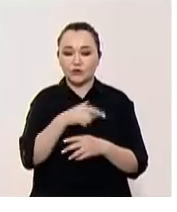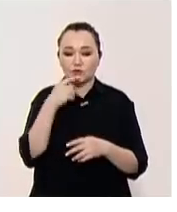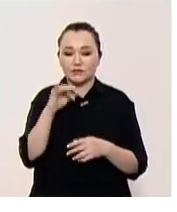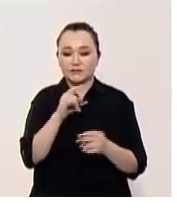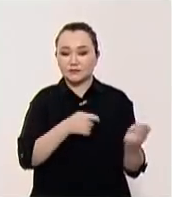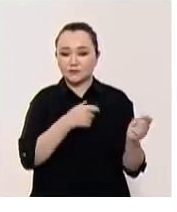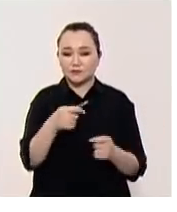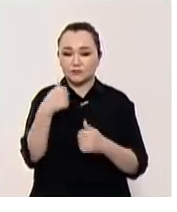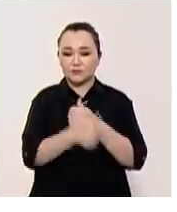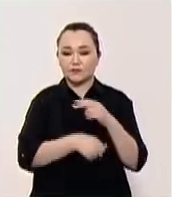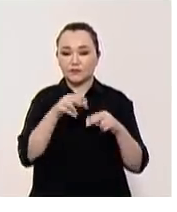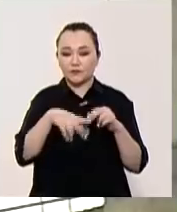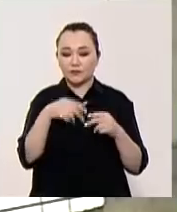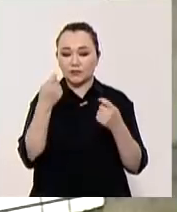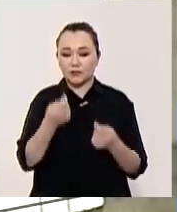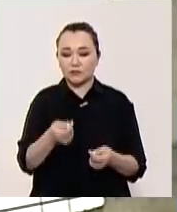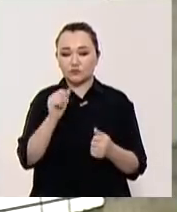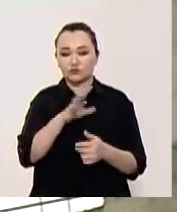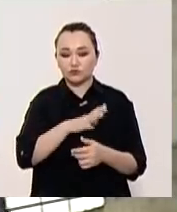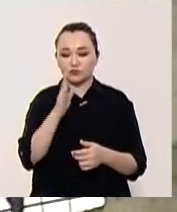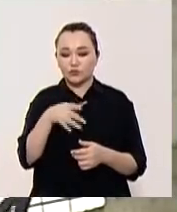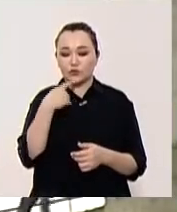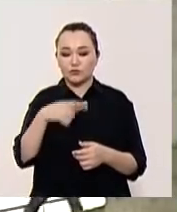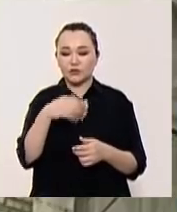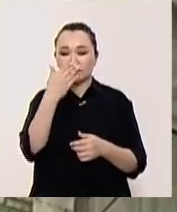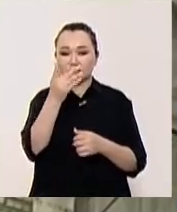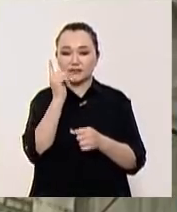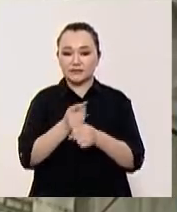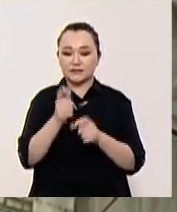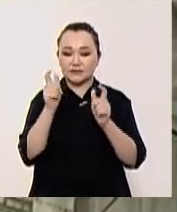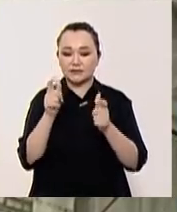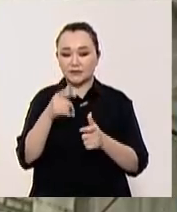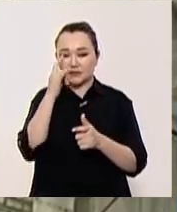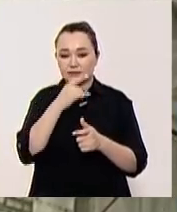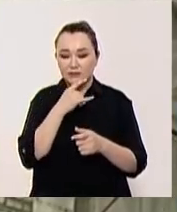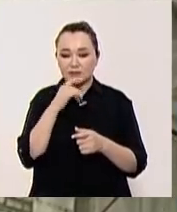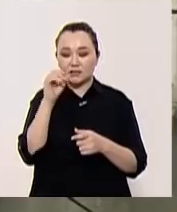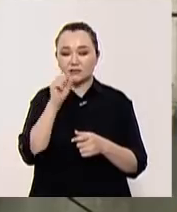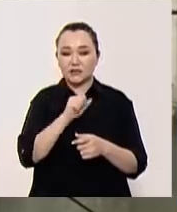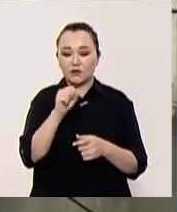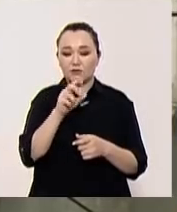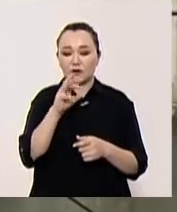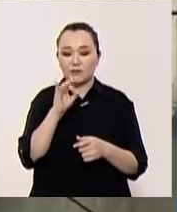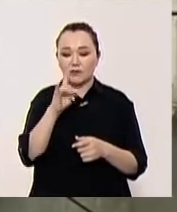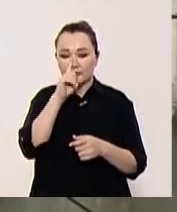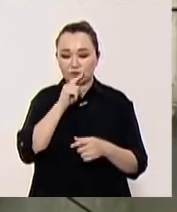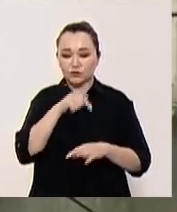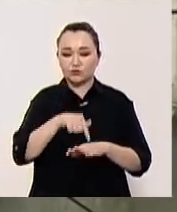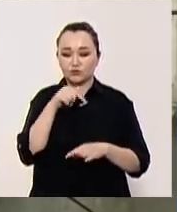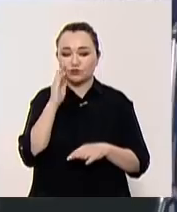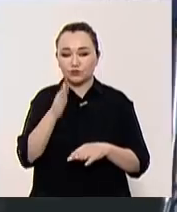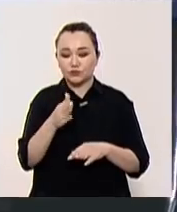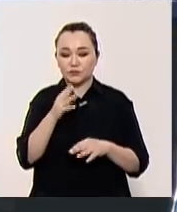құрылыс материалдары арзандауы мүмкін. Ал Ресейге салынып жатқан санкция Қазақстанға сәуір-мамыр айларында әсер етеді